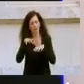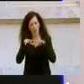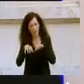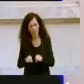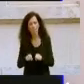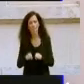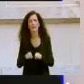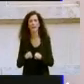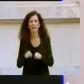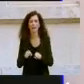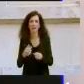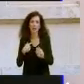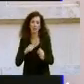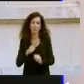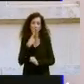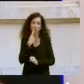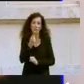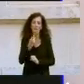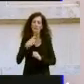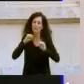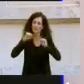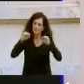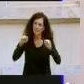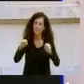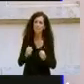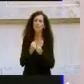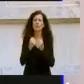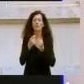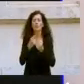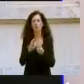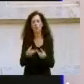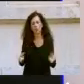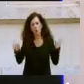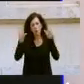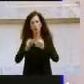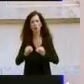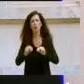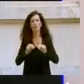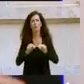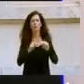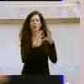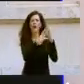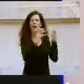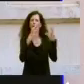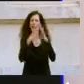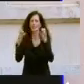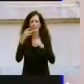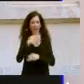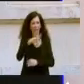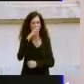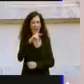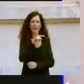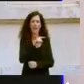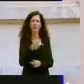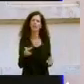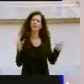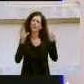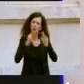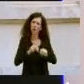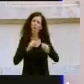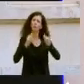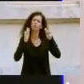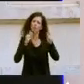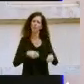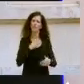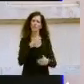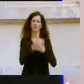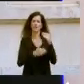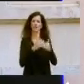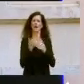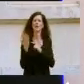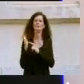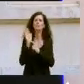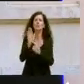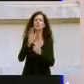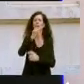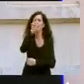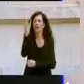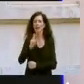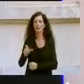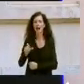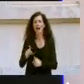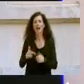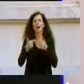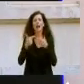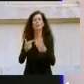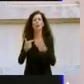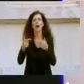se si vendono e fa ripartire questi mille cantieri far vedere che insomma che l'italia ricrea e occasioni di